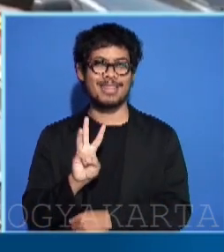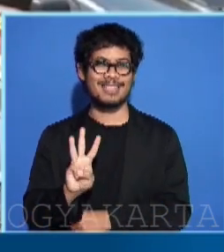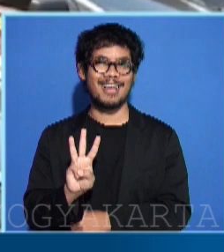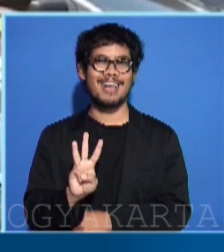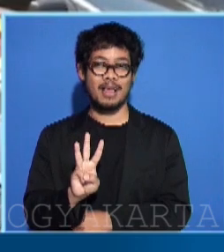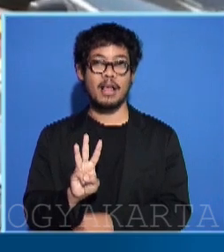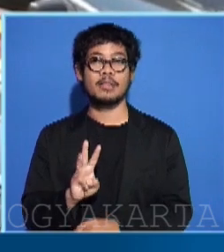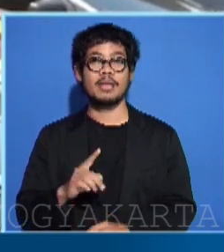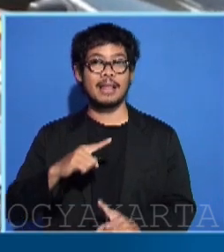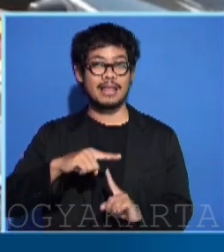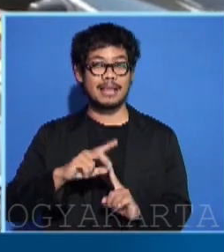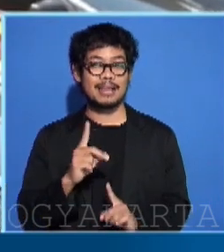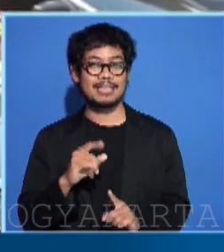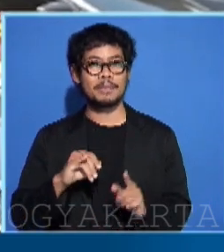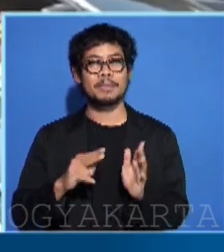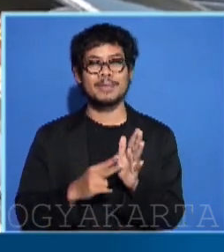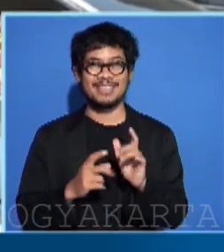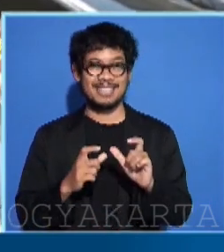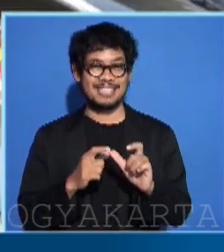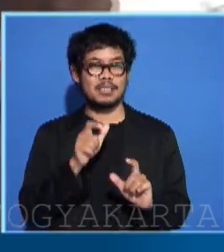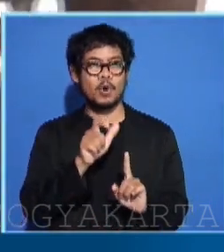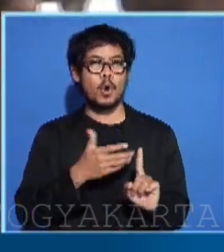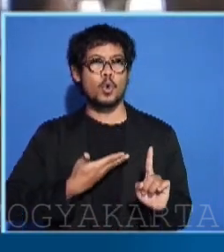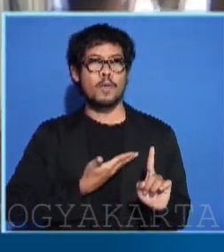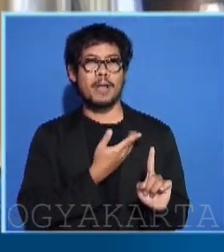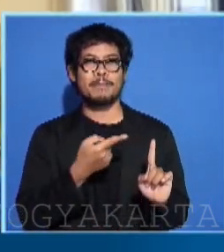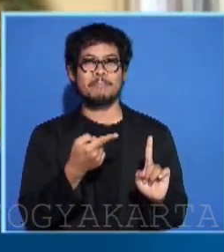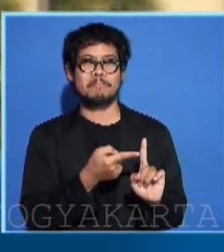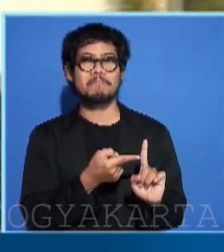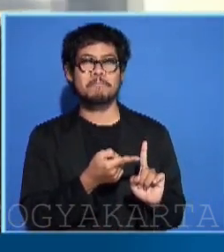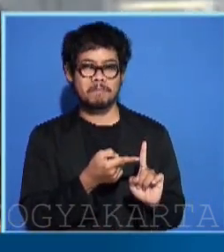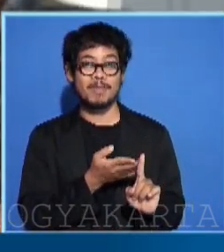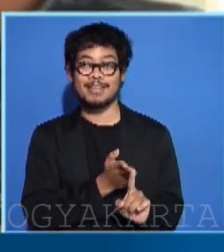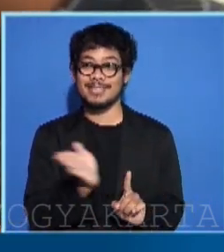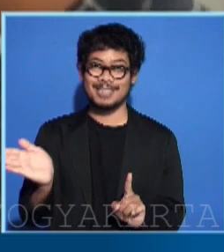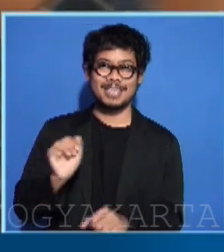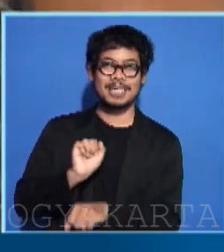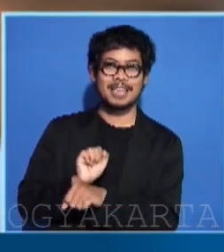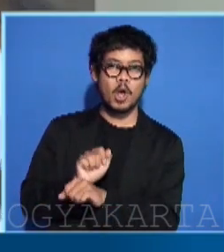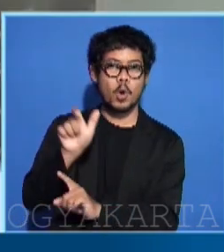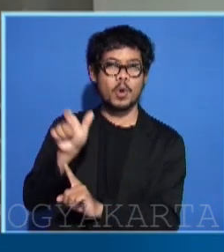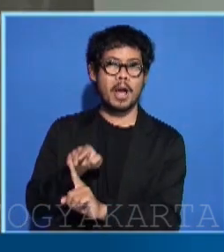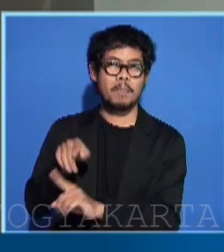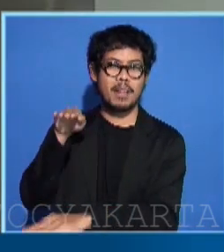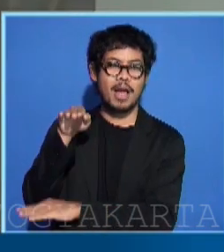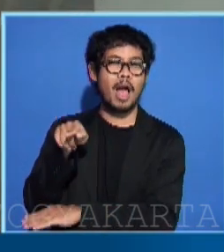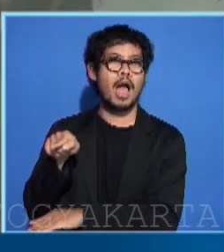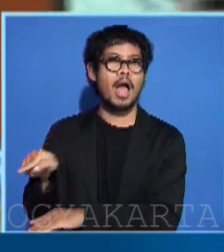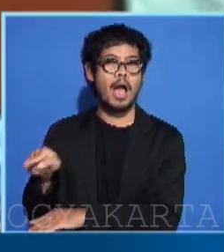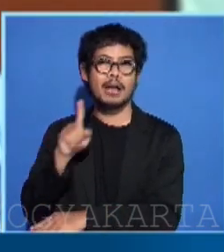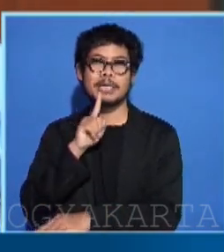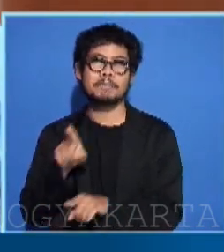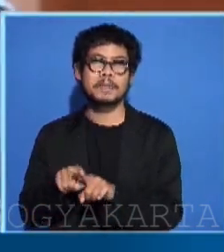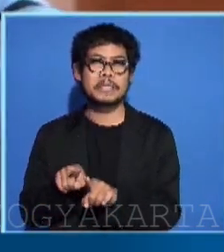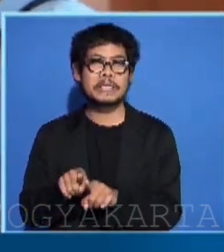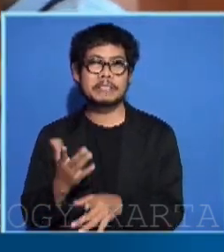pergi bekerja pelaku yang seringkiali main di rumah korban tidak hanya membawa kabur mobil sedan